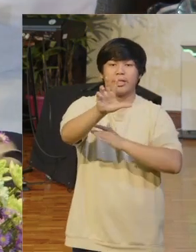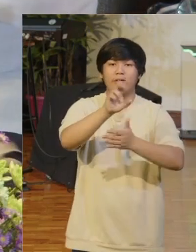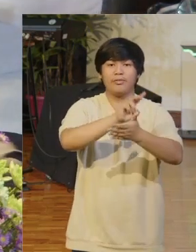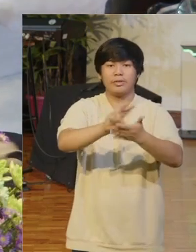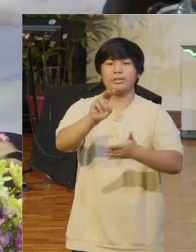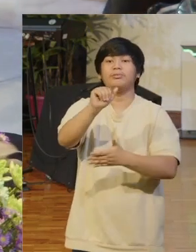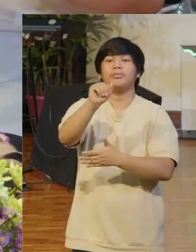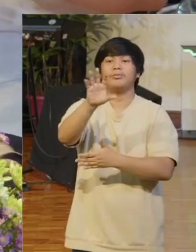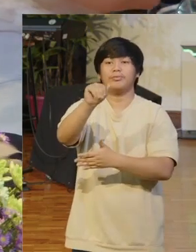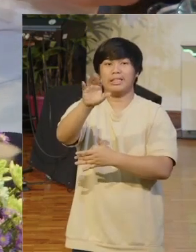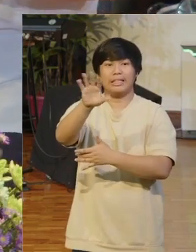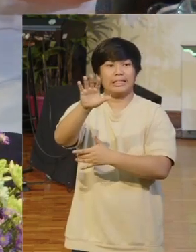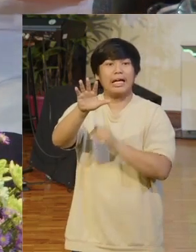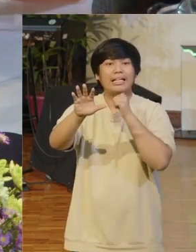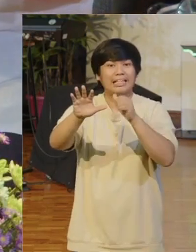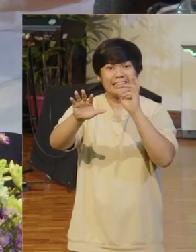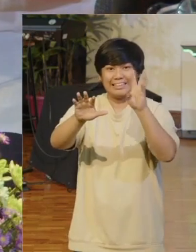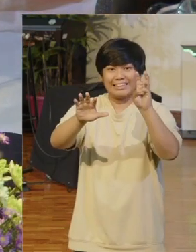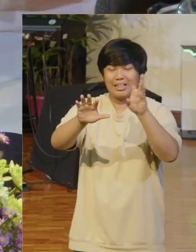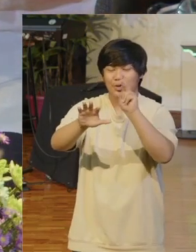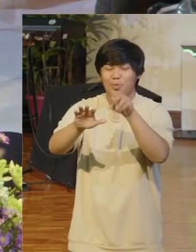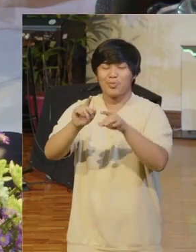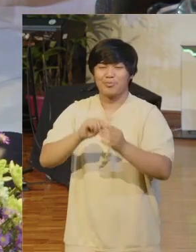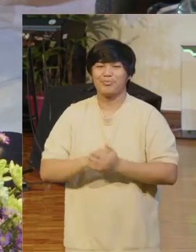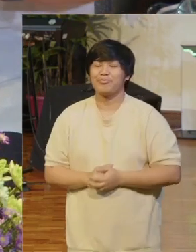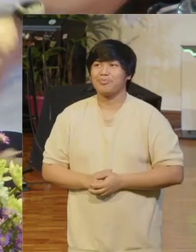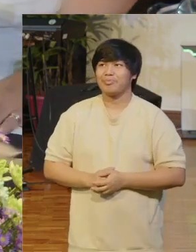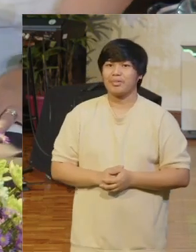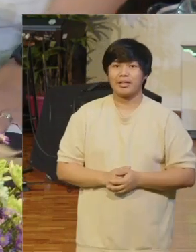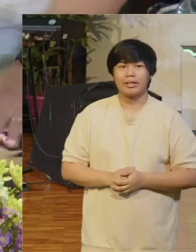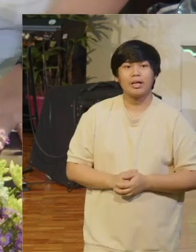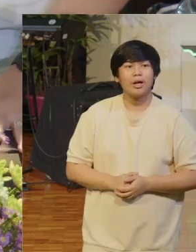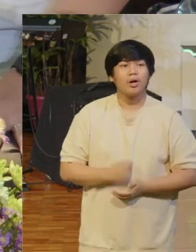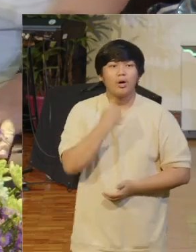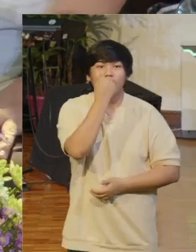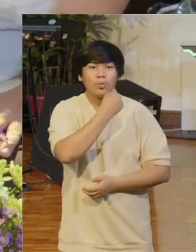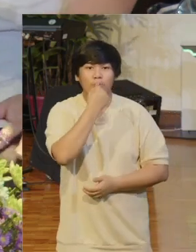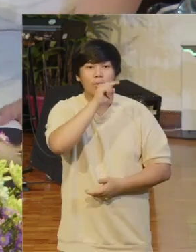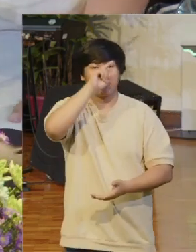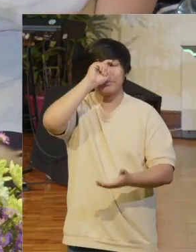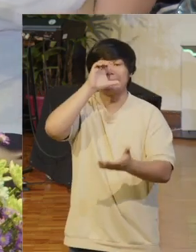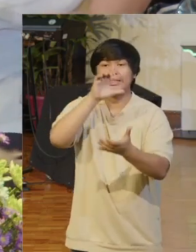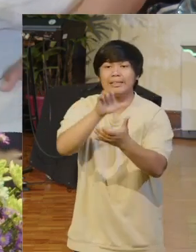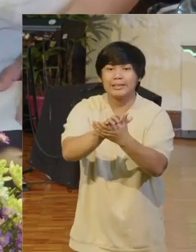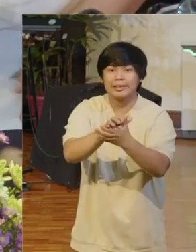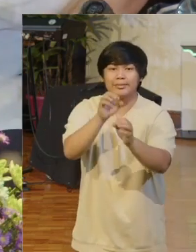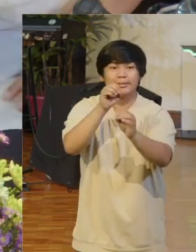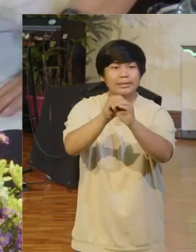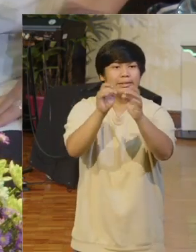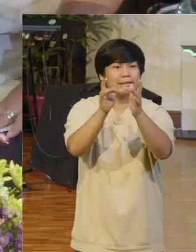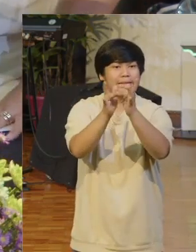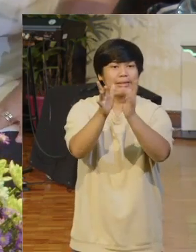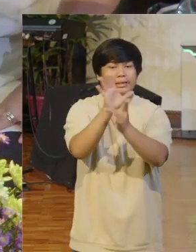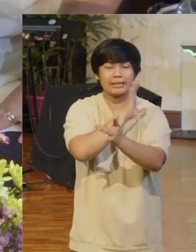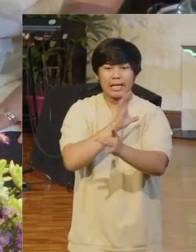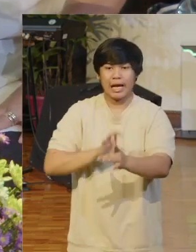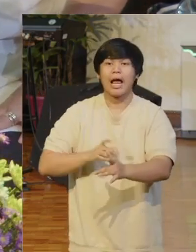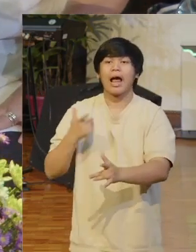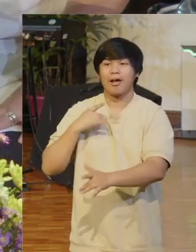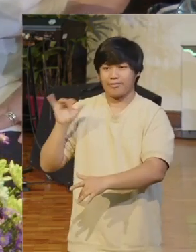same guy, same Jesus. That whoever believes in Him may have eternal